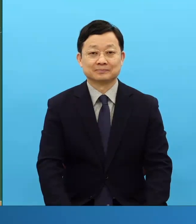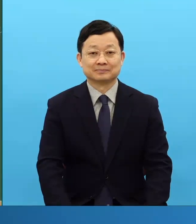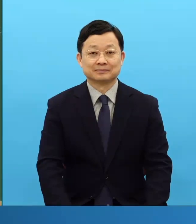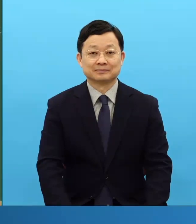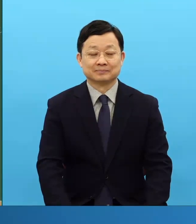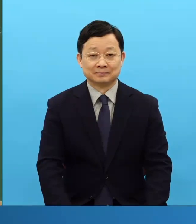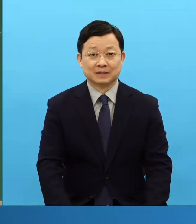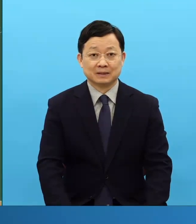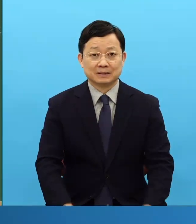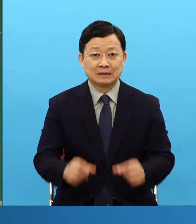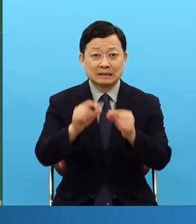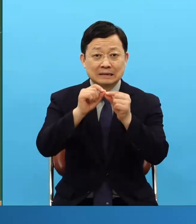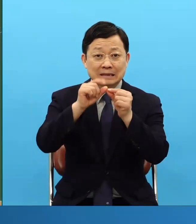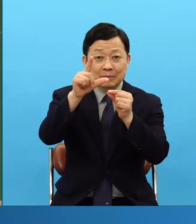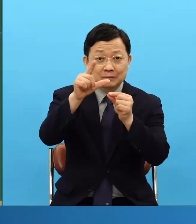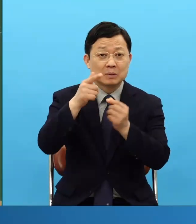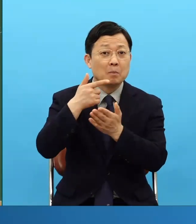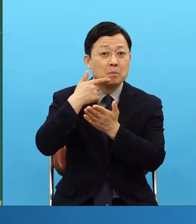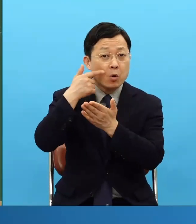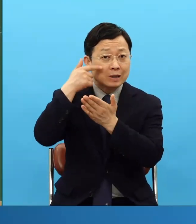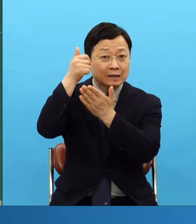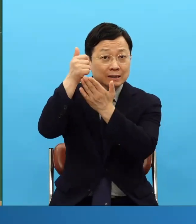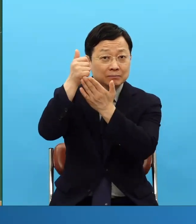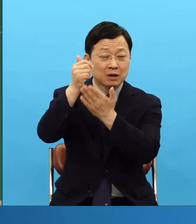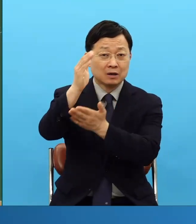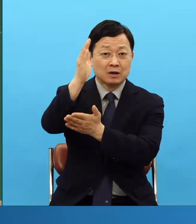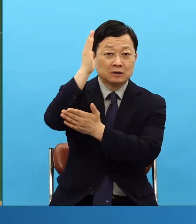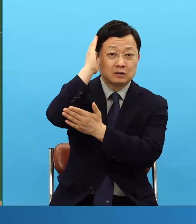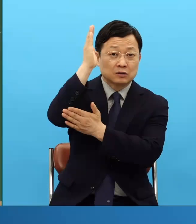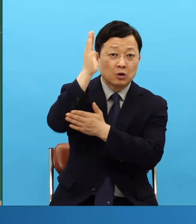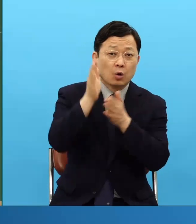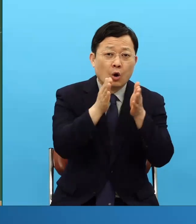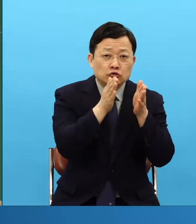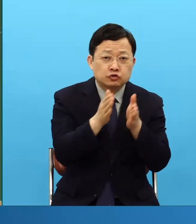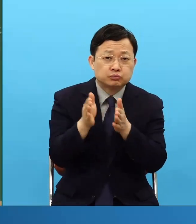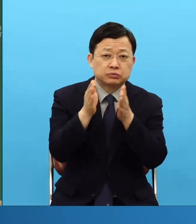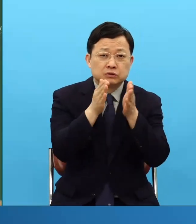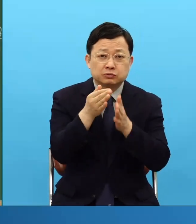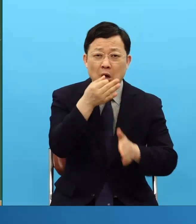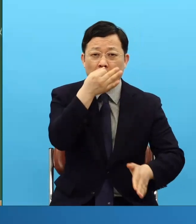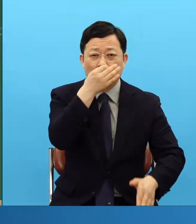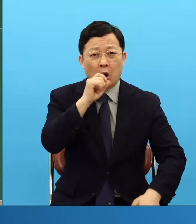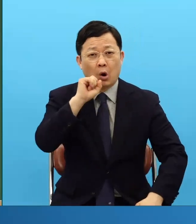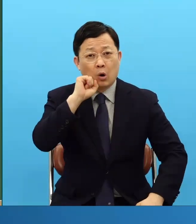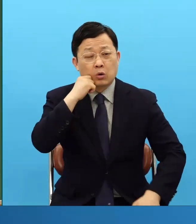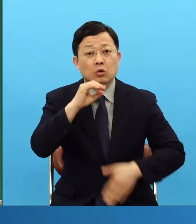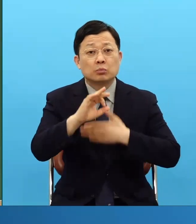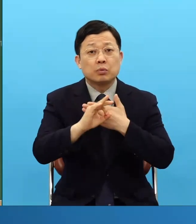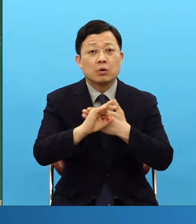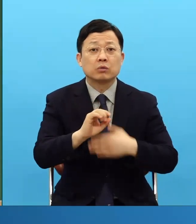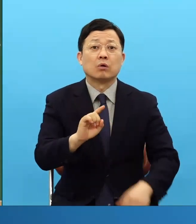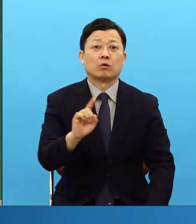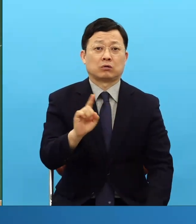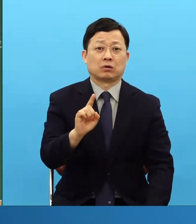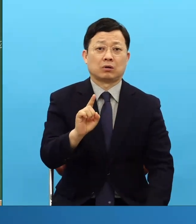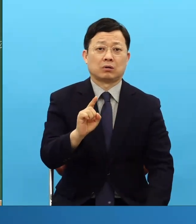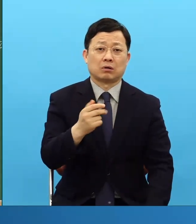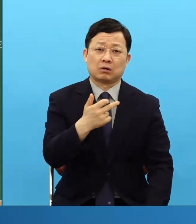굉장히 힘든 겁니다. If the pastors were worried about what kind of sermon that they need to give and how they're going to give it, then it will be very difficult.